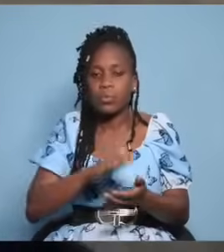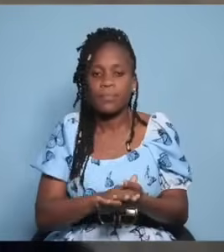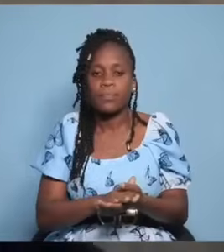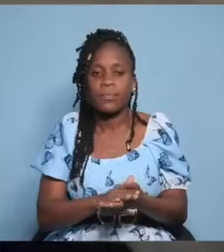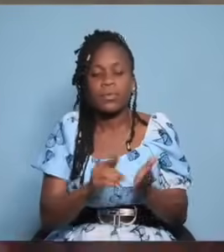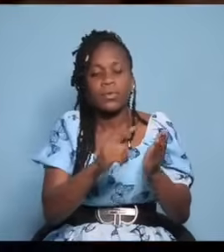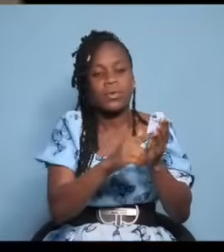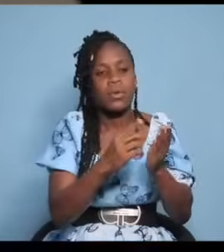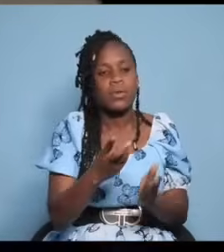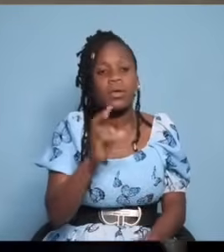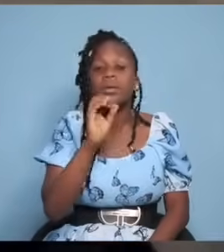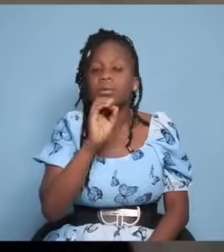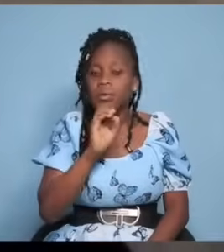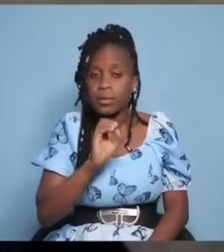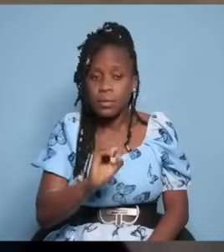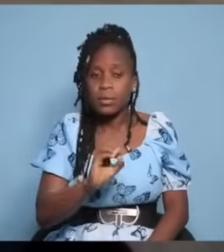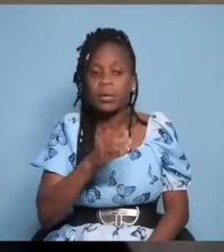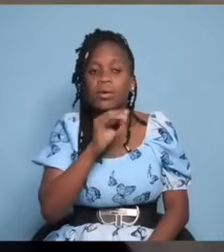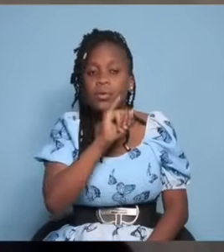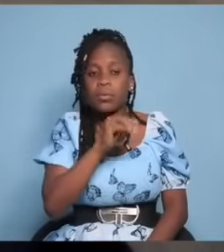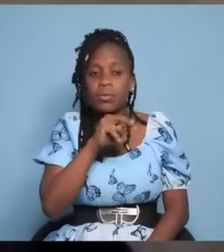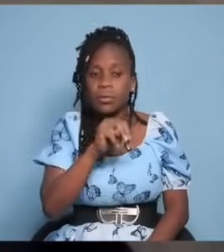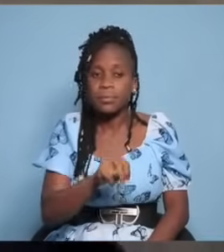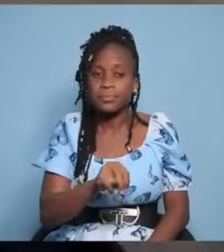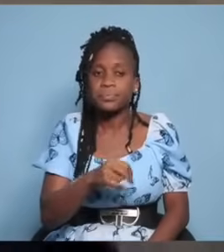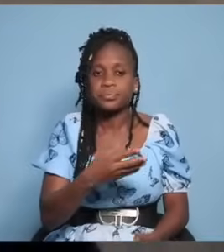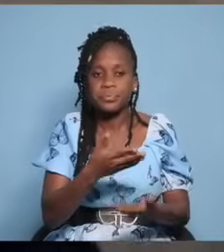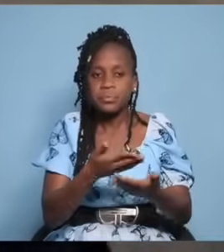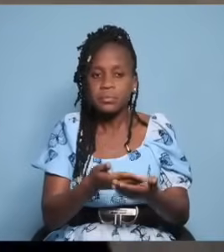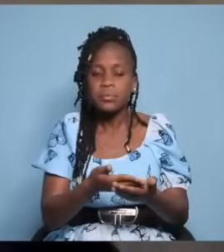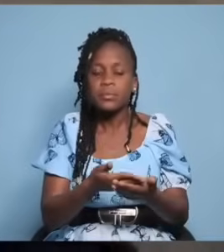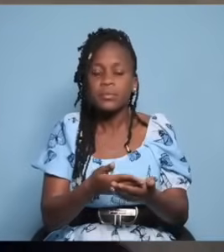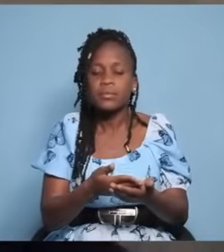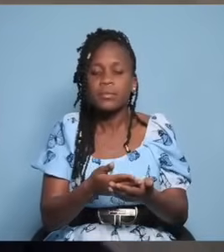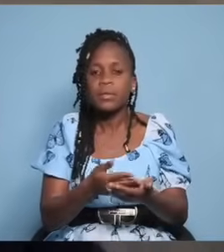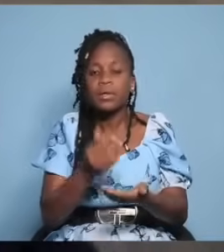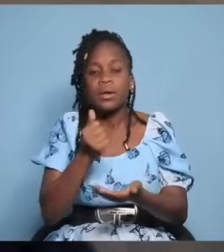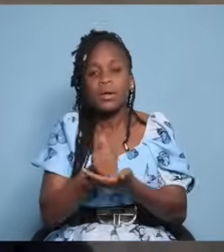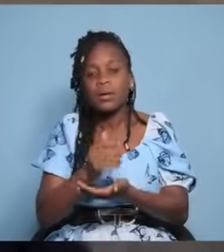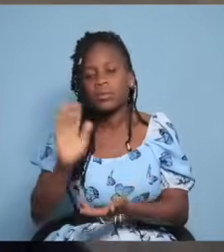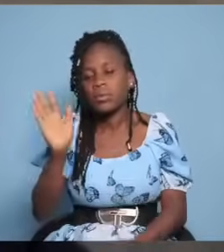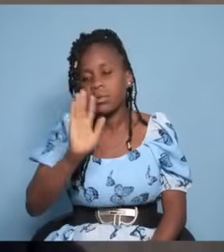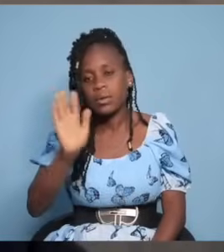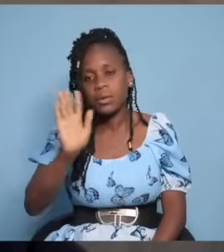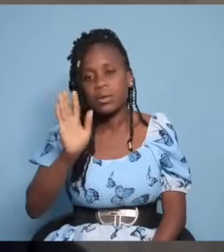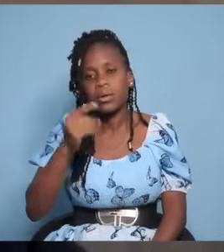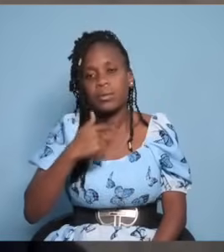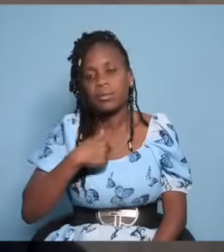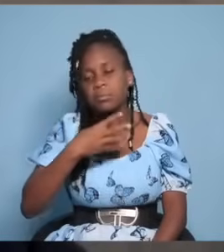hiyo, huyu John Garang akaamua kuaga kwamba anasepa zake, anaondoka.